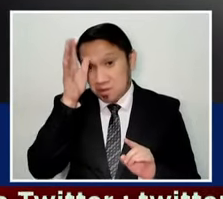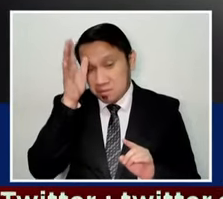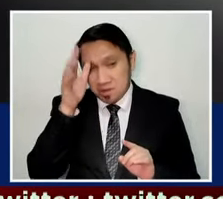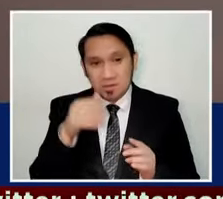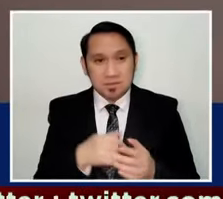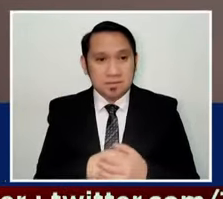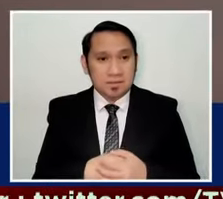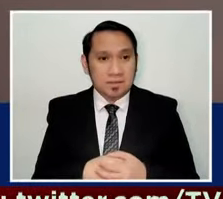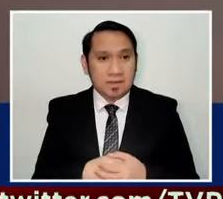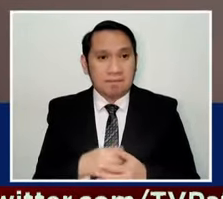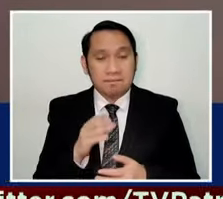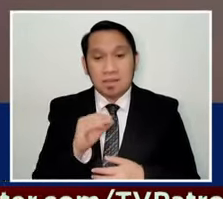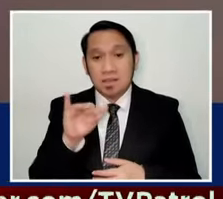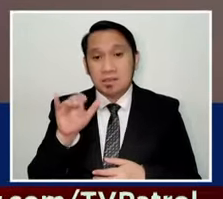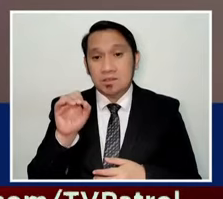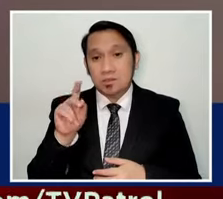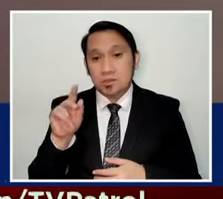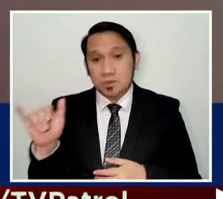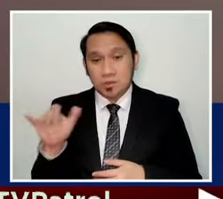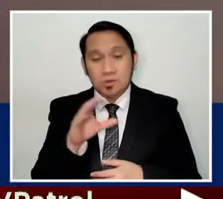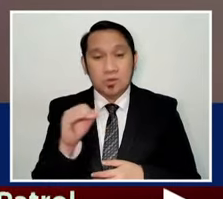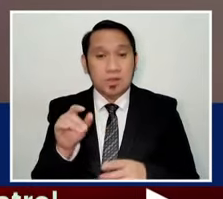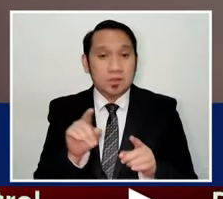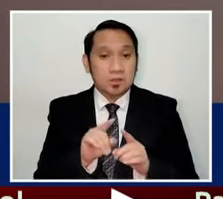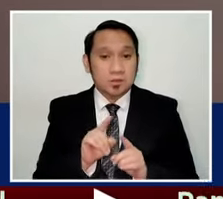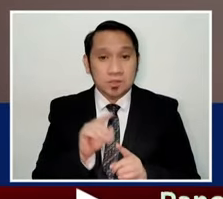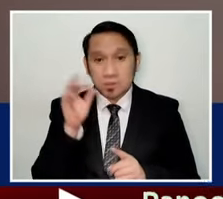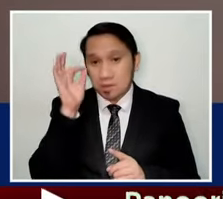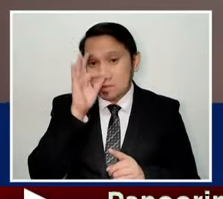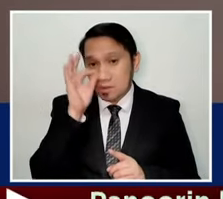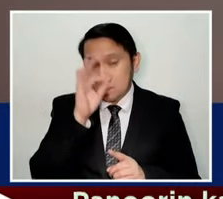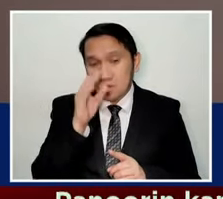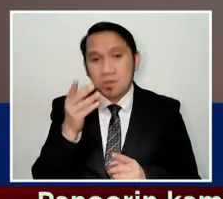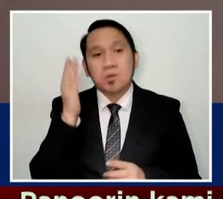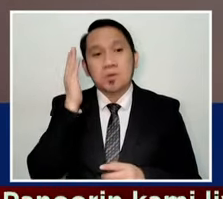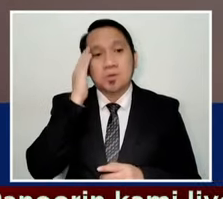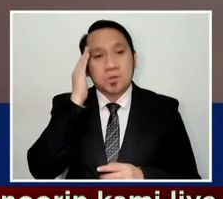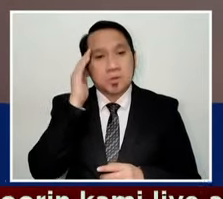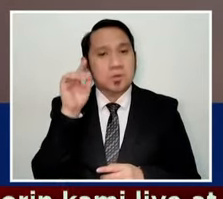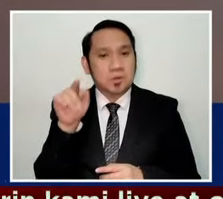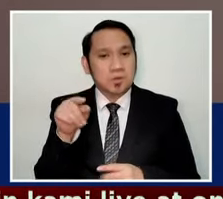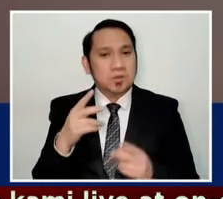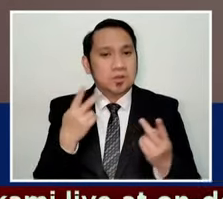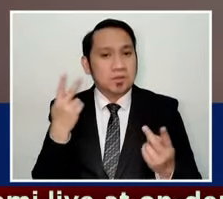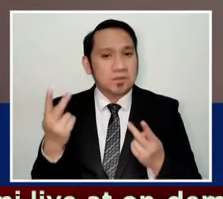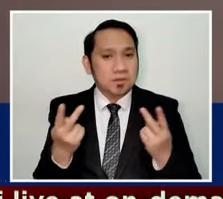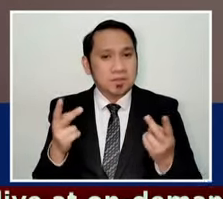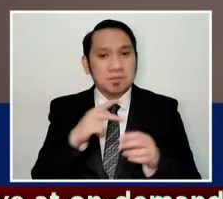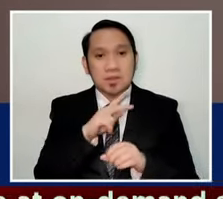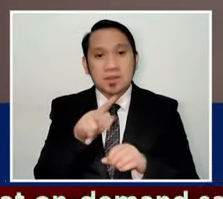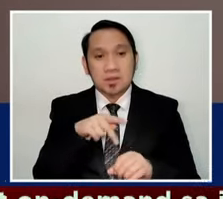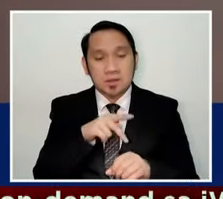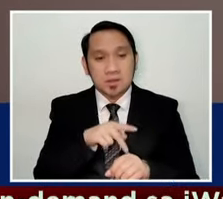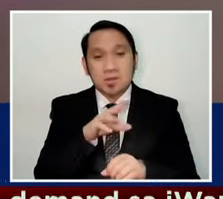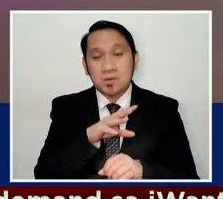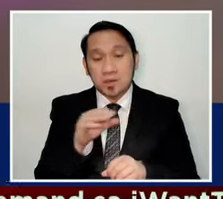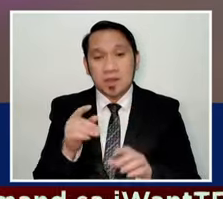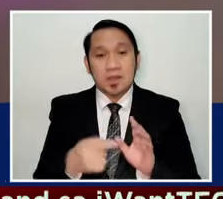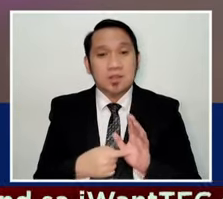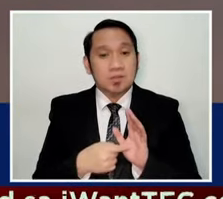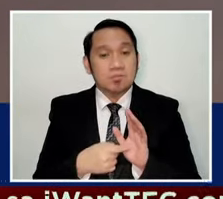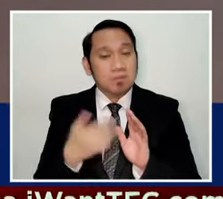na si Jokoy. Pati na ang mga Pinoy stand-up comedians na nakilala niya nang bumisita siya sa Pilipinas at nag-show